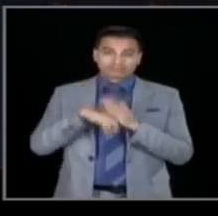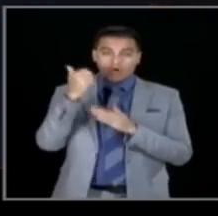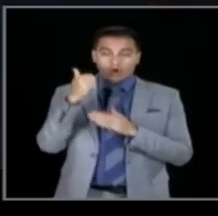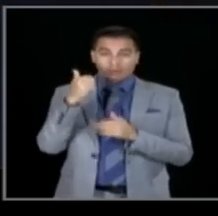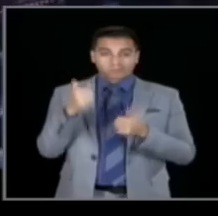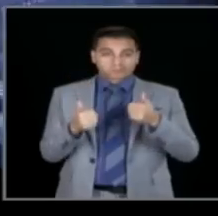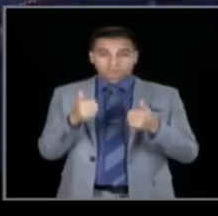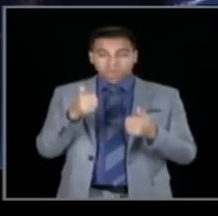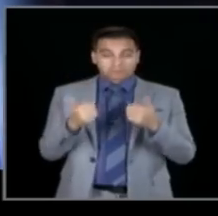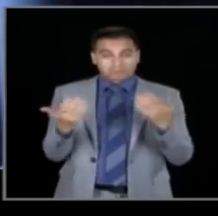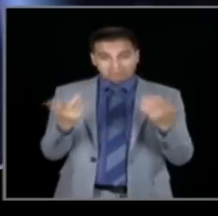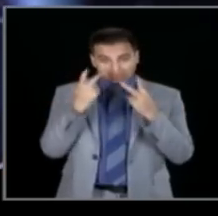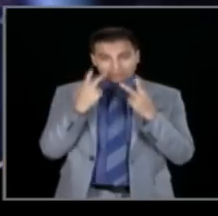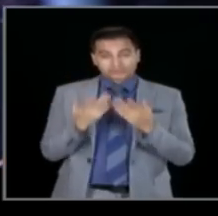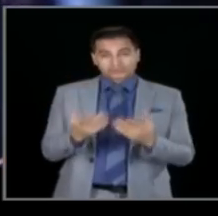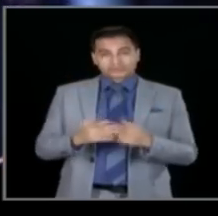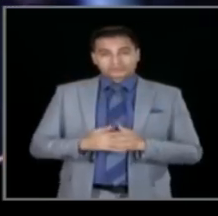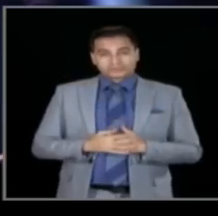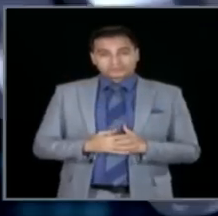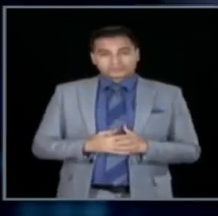يحسن النتيجة.